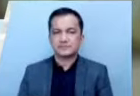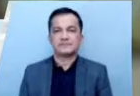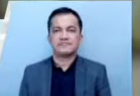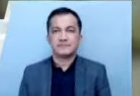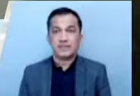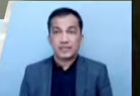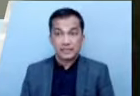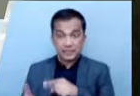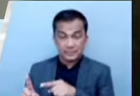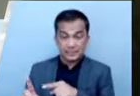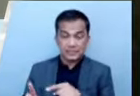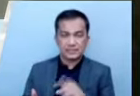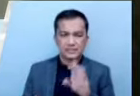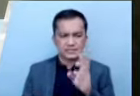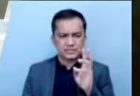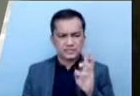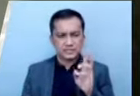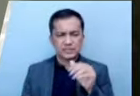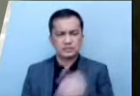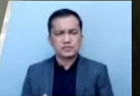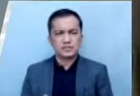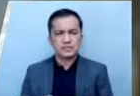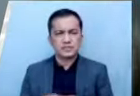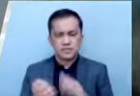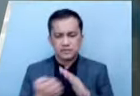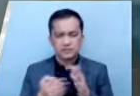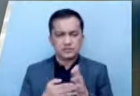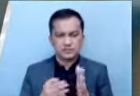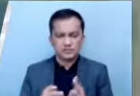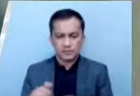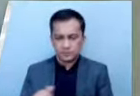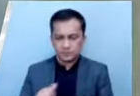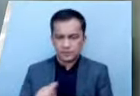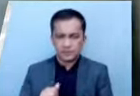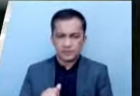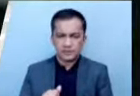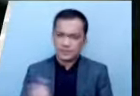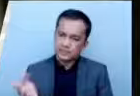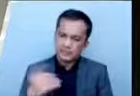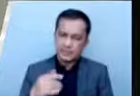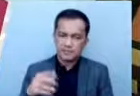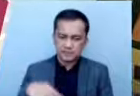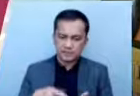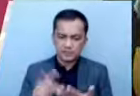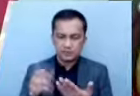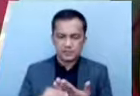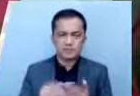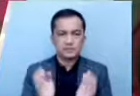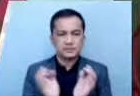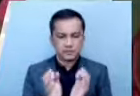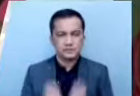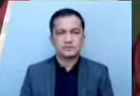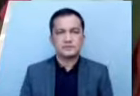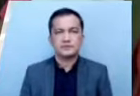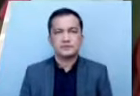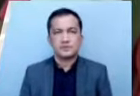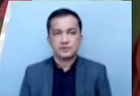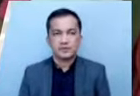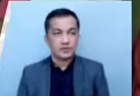mahigit 60,000 elementary student na si Nanay sa Taraba sa program ng DSWD. Natuto akong